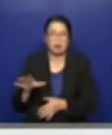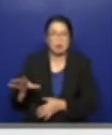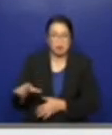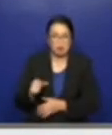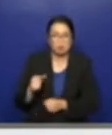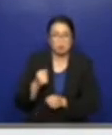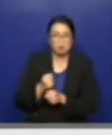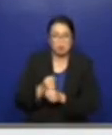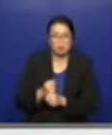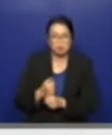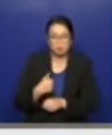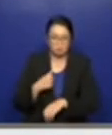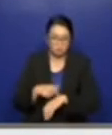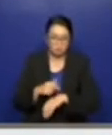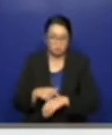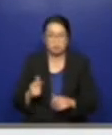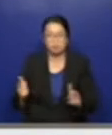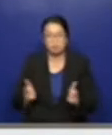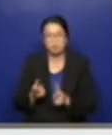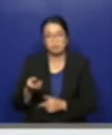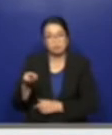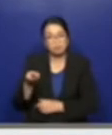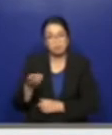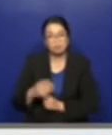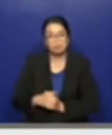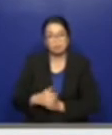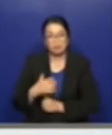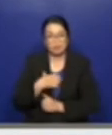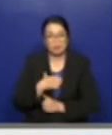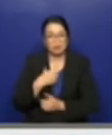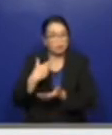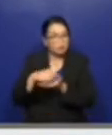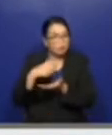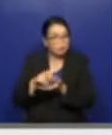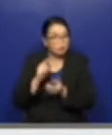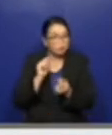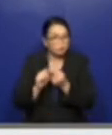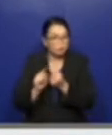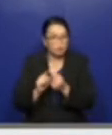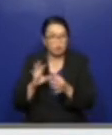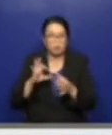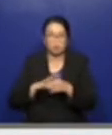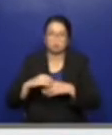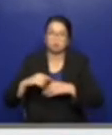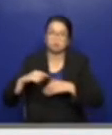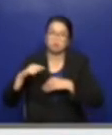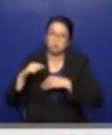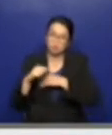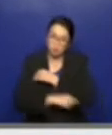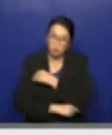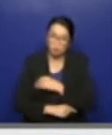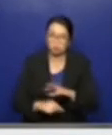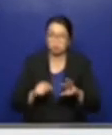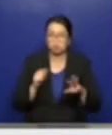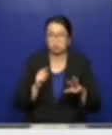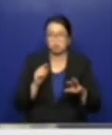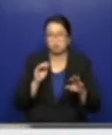ผมมีเวลาสั้นนะท่านประธานครับหรือเวลาไม่กี่นาทีผมอยากจะพูดในเรื่องทุจริตในข้อ11